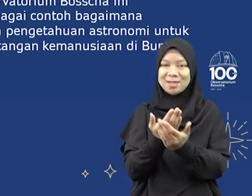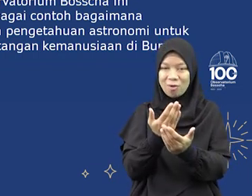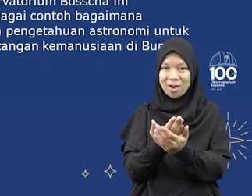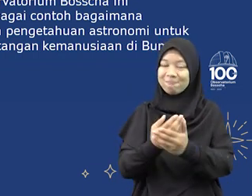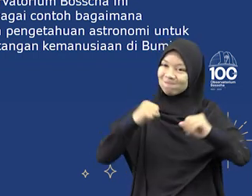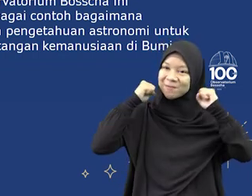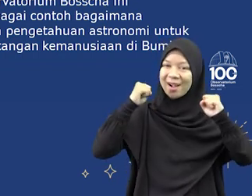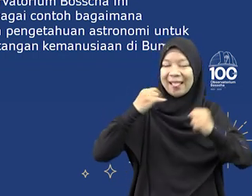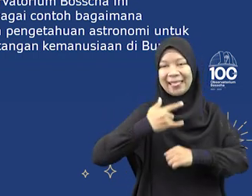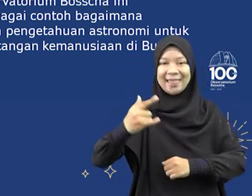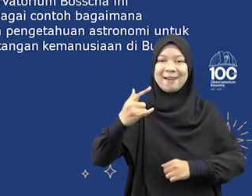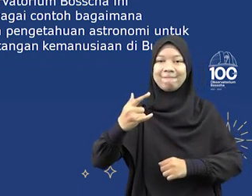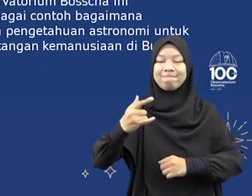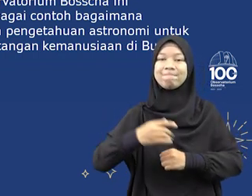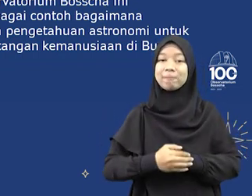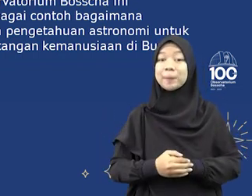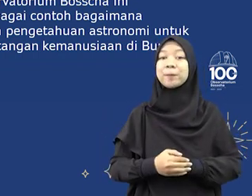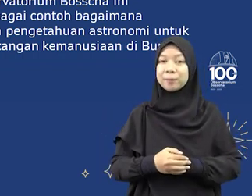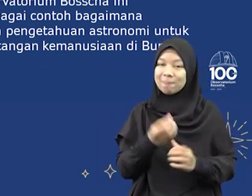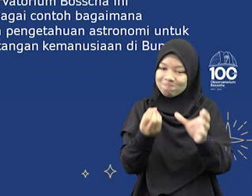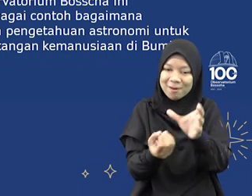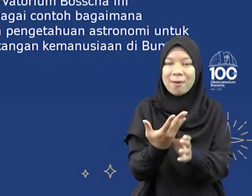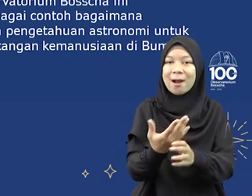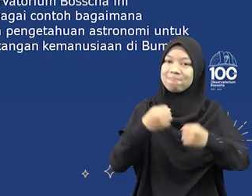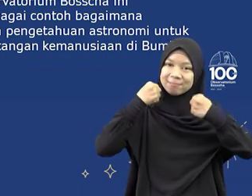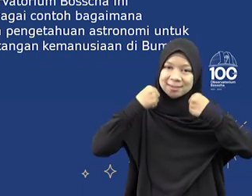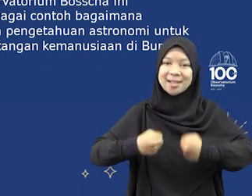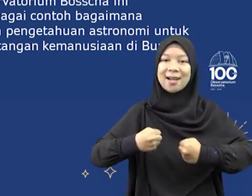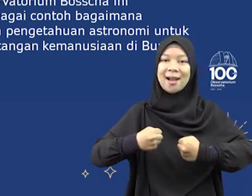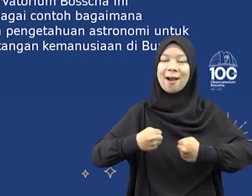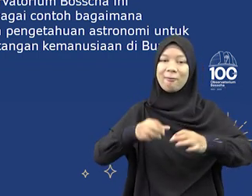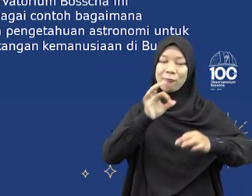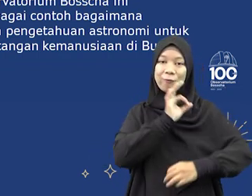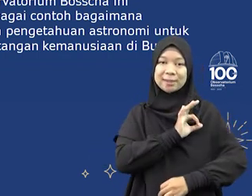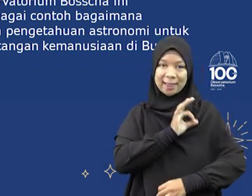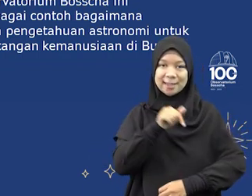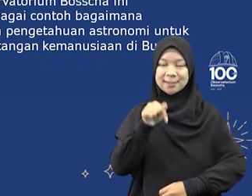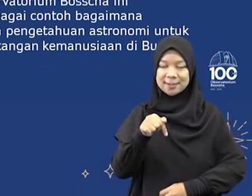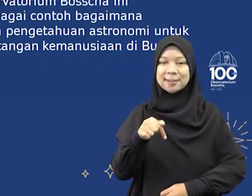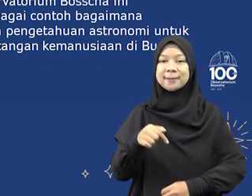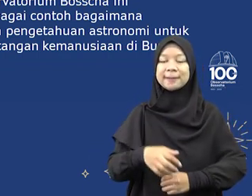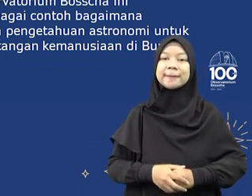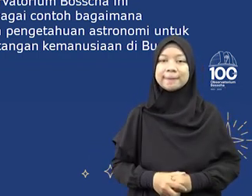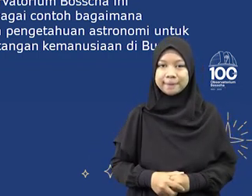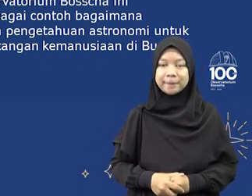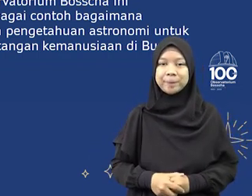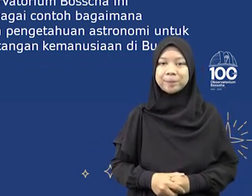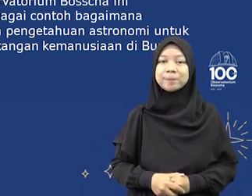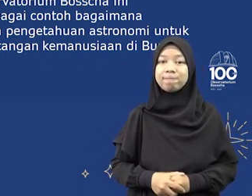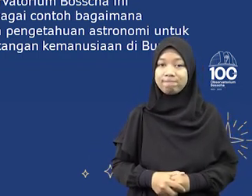bersemangat berkarya menjaga fasilitas kita ini